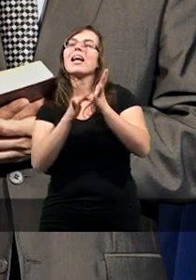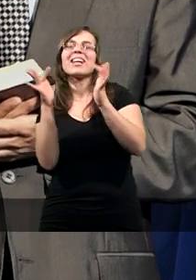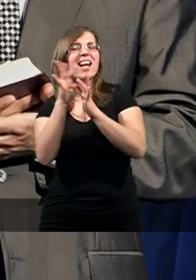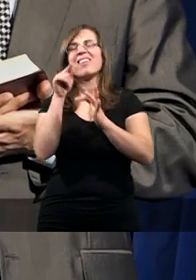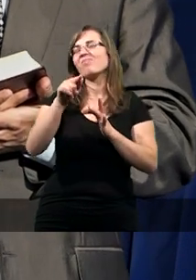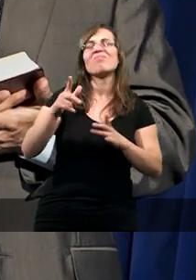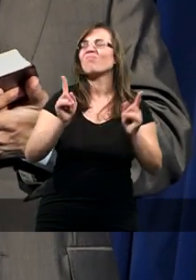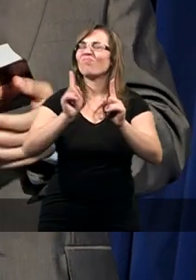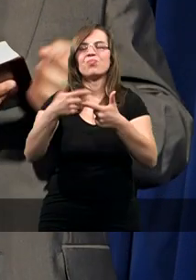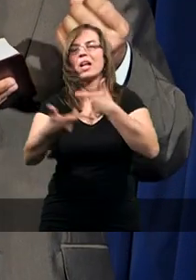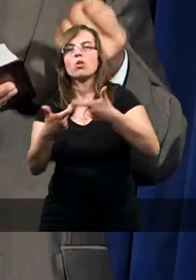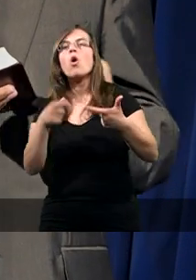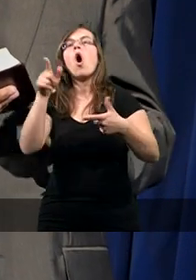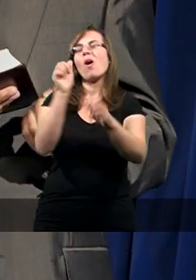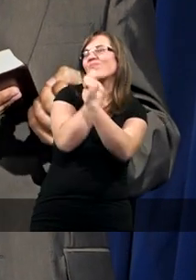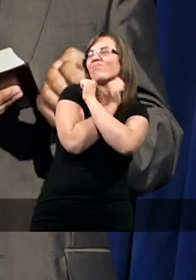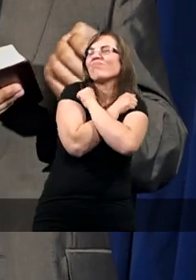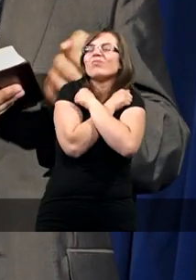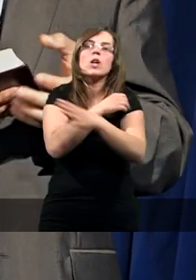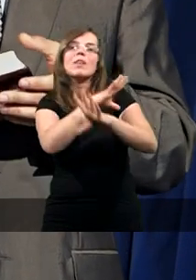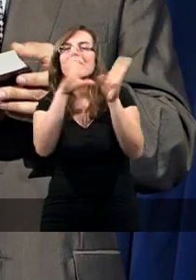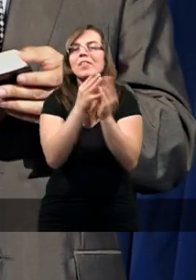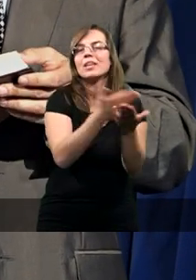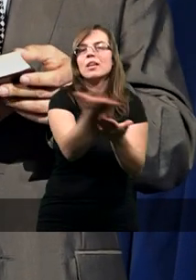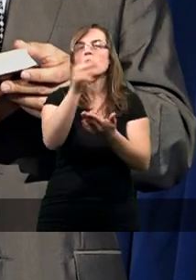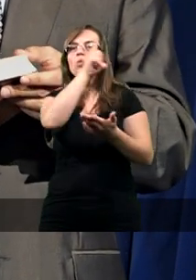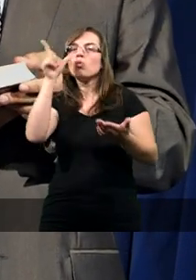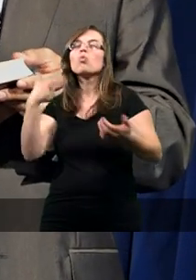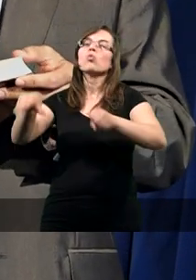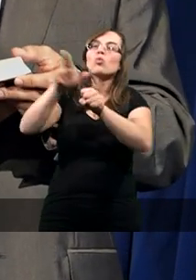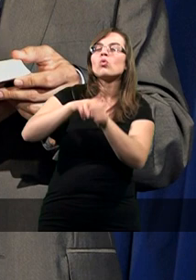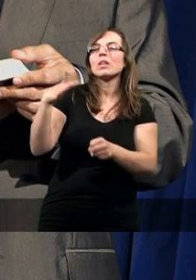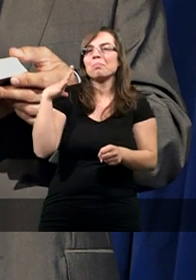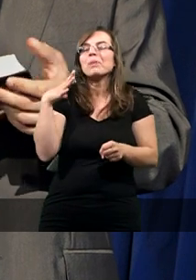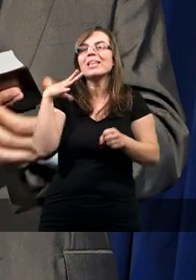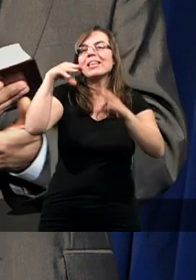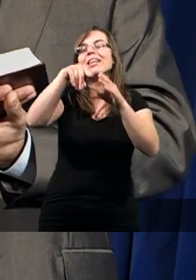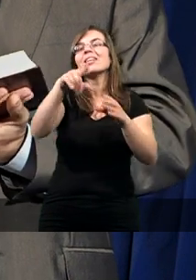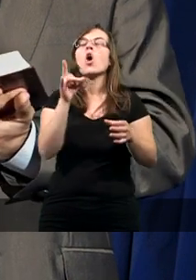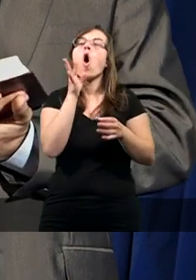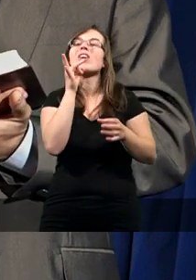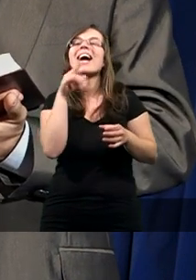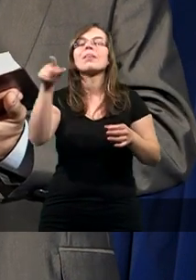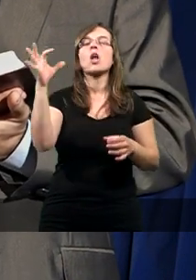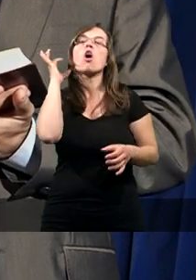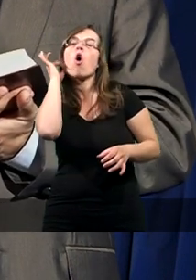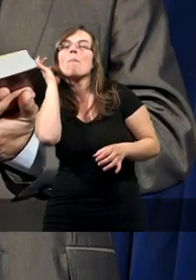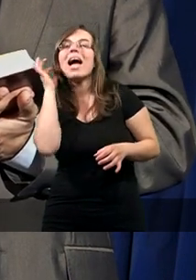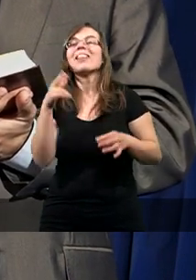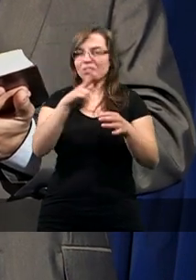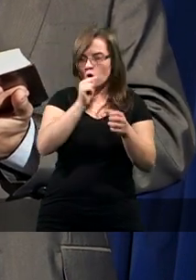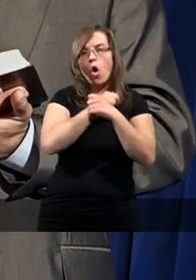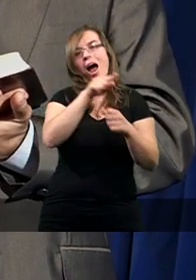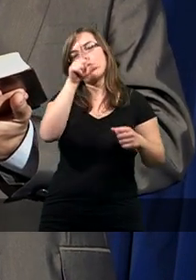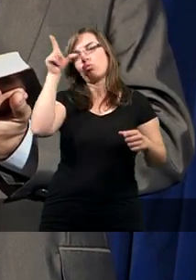Ale Jezus tego nie uczynił. On kochał tych, którzy byli oskarżycielami tej kobiety. And he wrote their sins